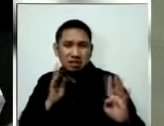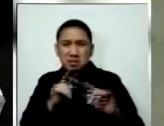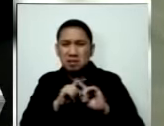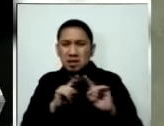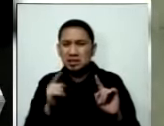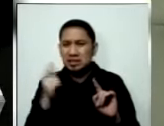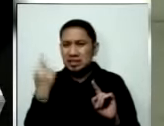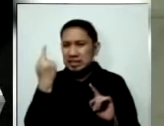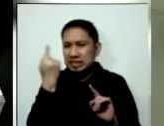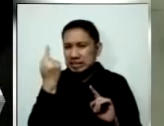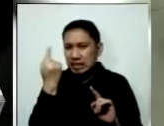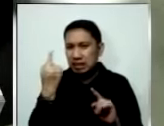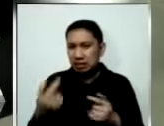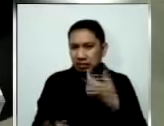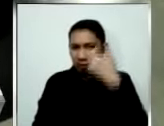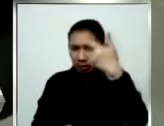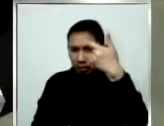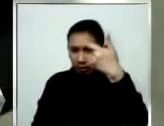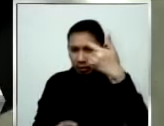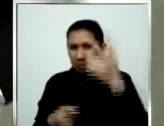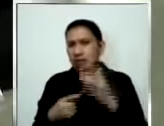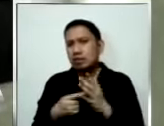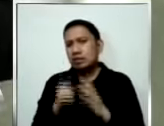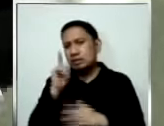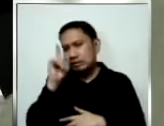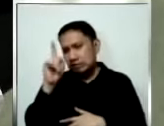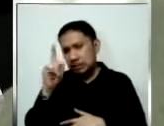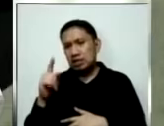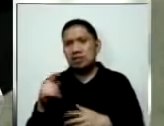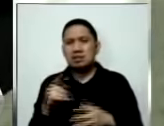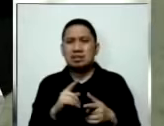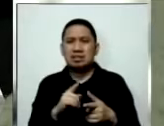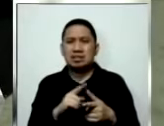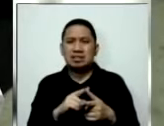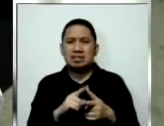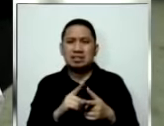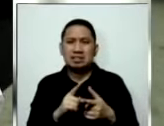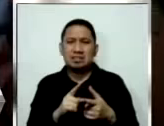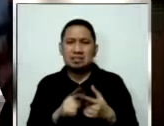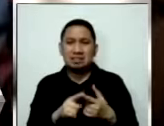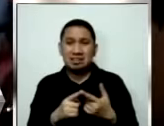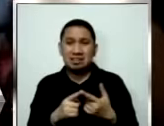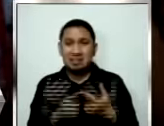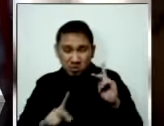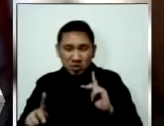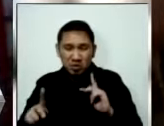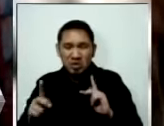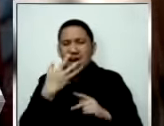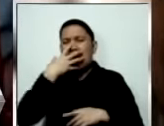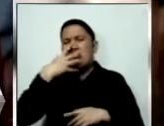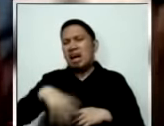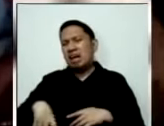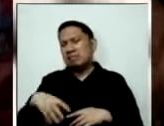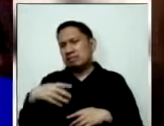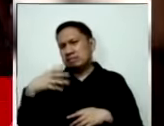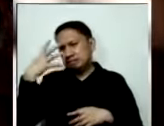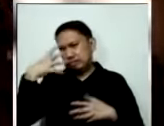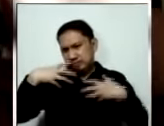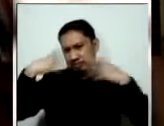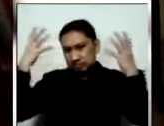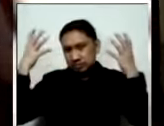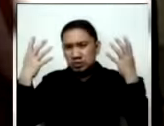ng temperature papasok ng terminal. Kaya naman di maiwasang uminit ang ulo ng ilang commuters. Dapat nag-provide sila ng another entrance po,